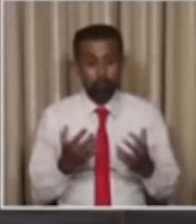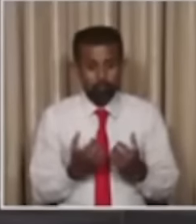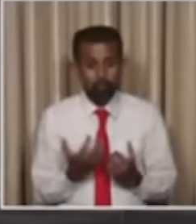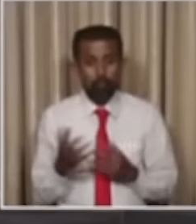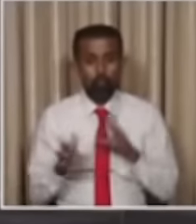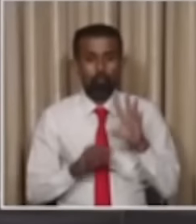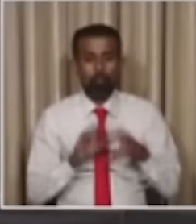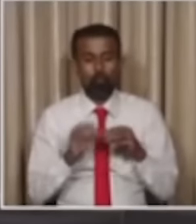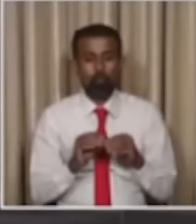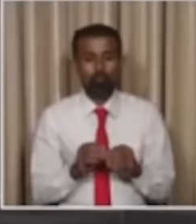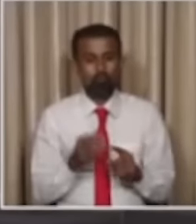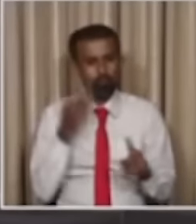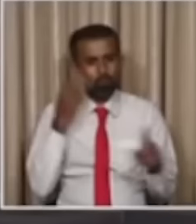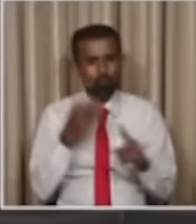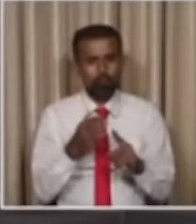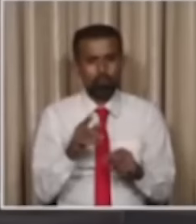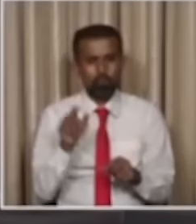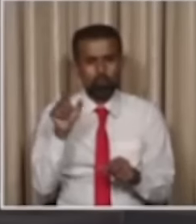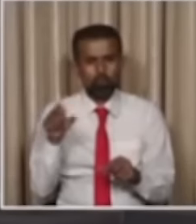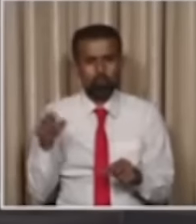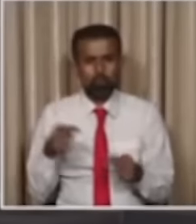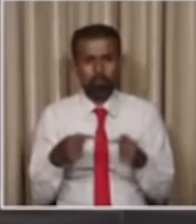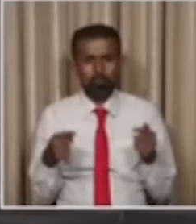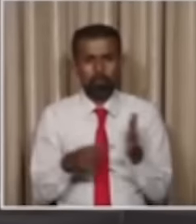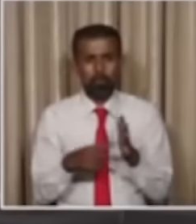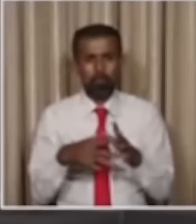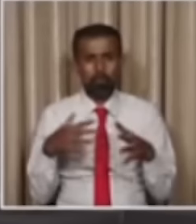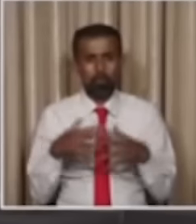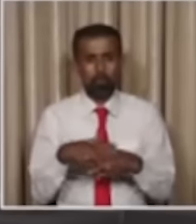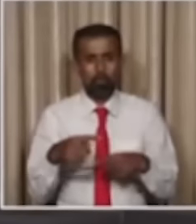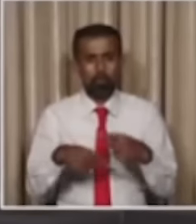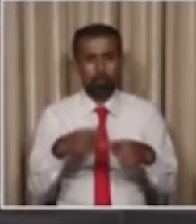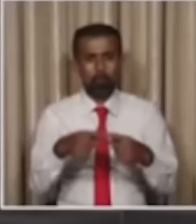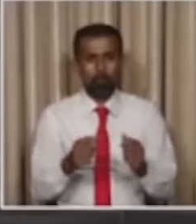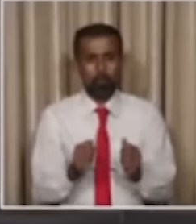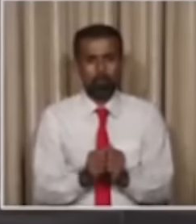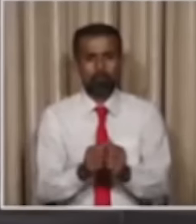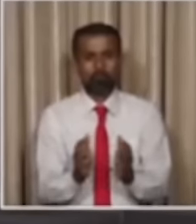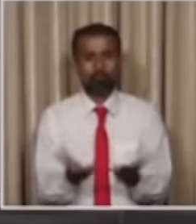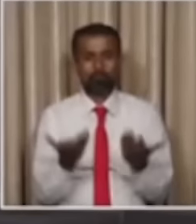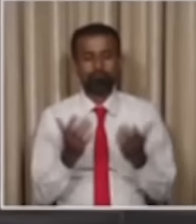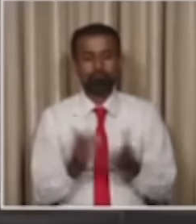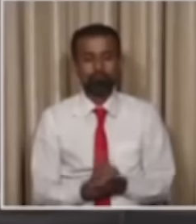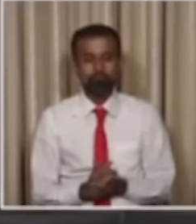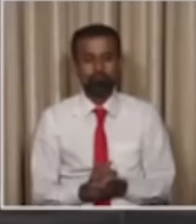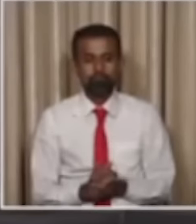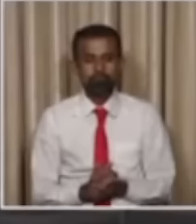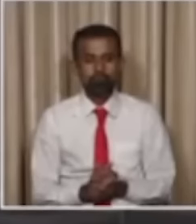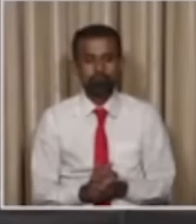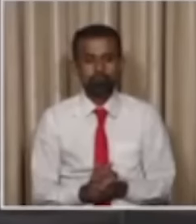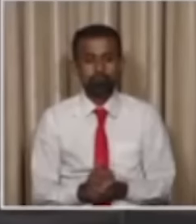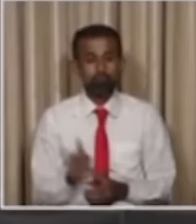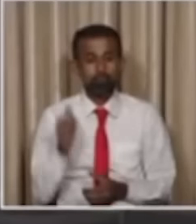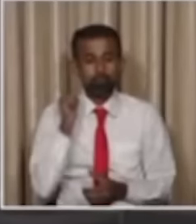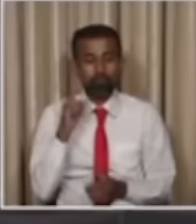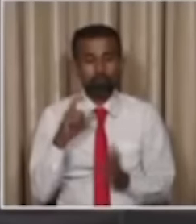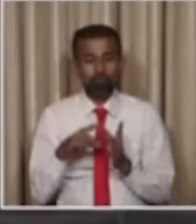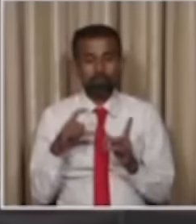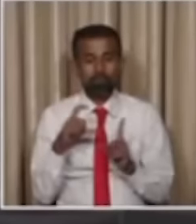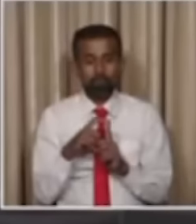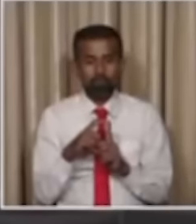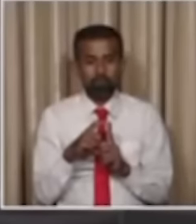මත පදනම්බ සැකකරුවන්ට එරෙහිව නීතිය ක්‍රියාත්මක කිරීම සඳහා කටයුතු කිරීමයි. මෙහිදී එවකට අපරාධ